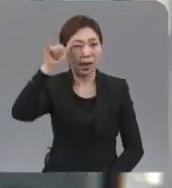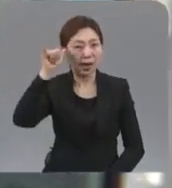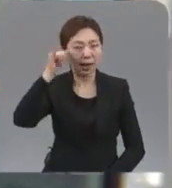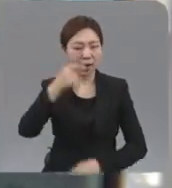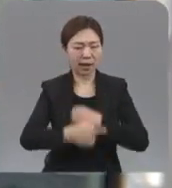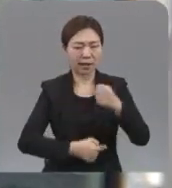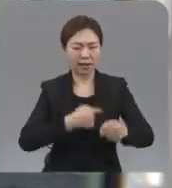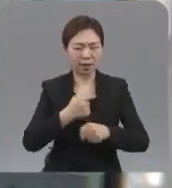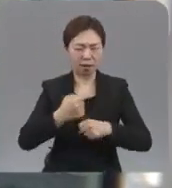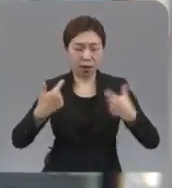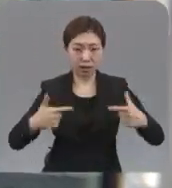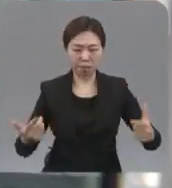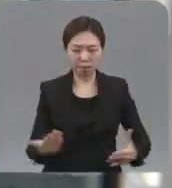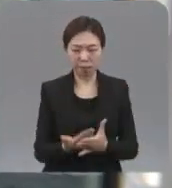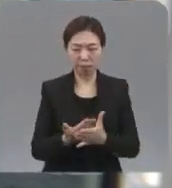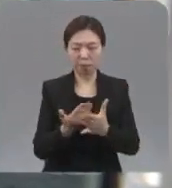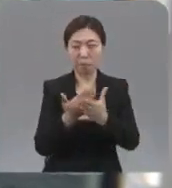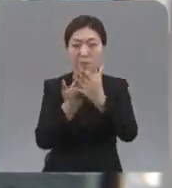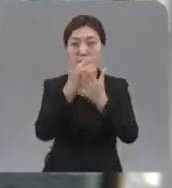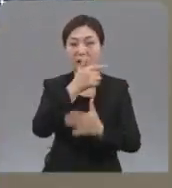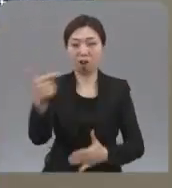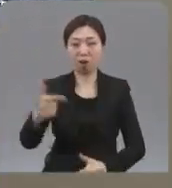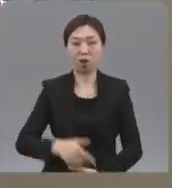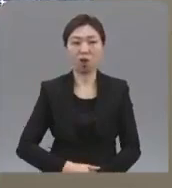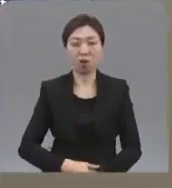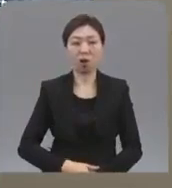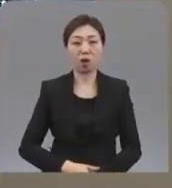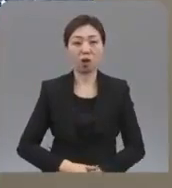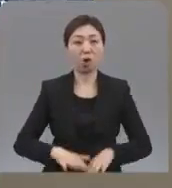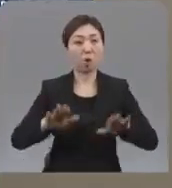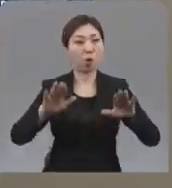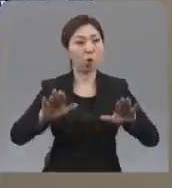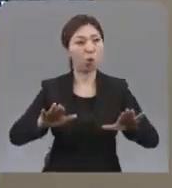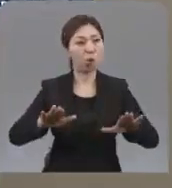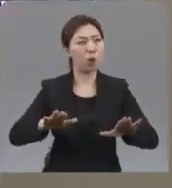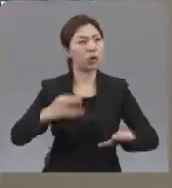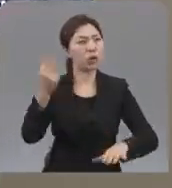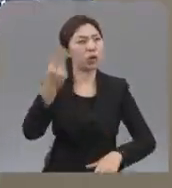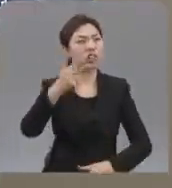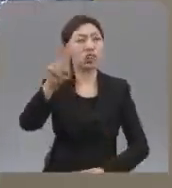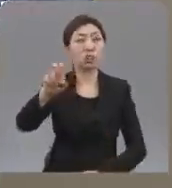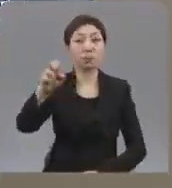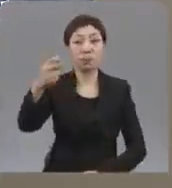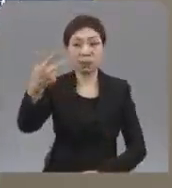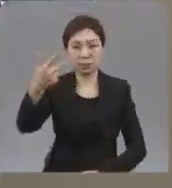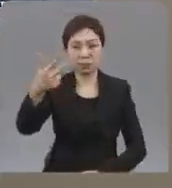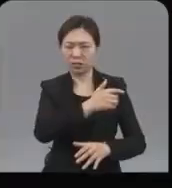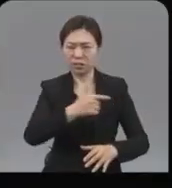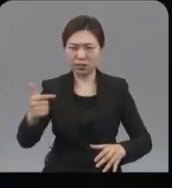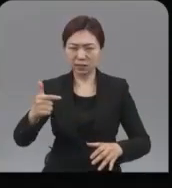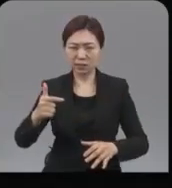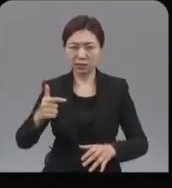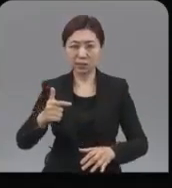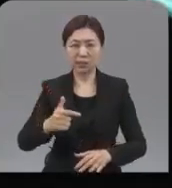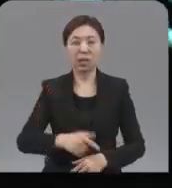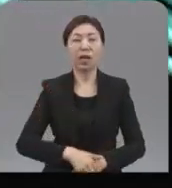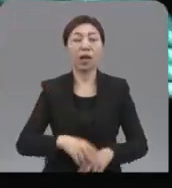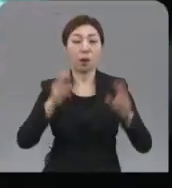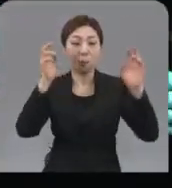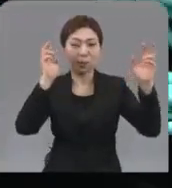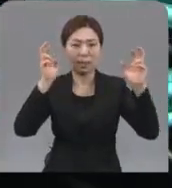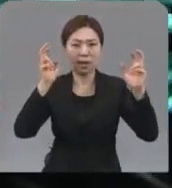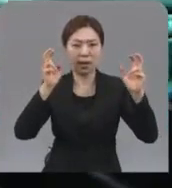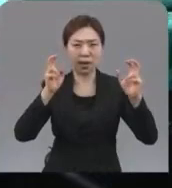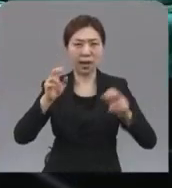dapat melampaui angka 4 triliun Won pada tahun 2027 mendatang perusahaan telekop komunikasi dan elektronik dalam negeri Korea Selatan pun kini